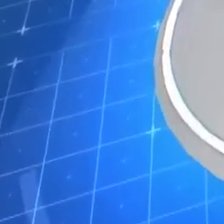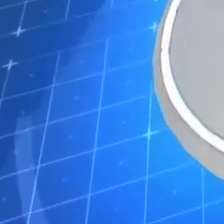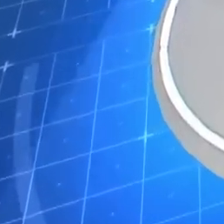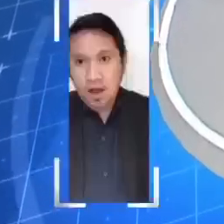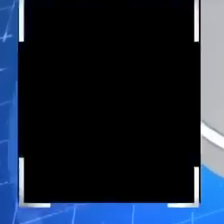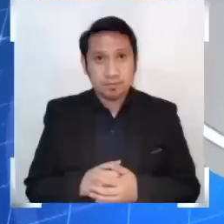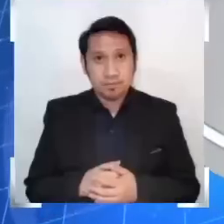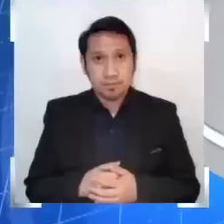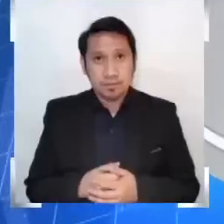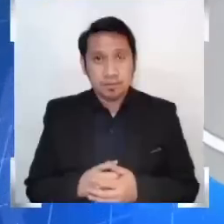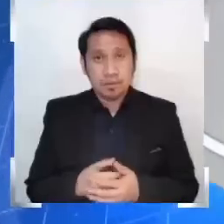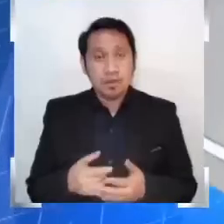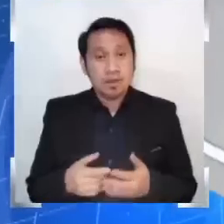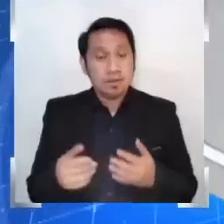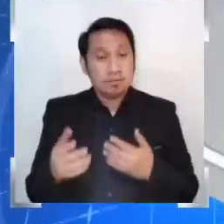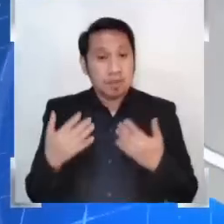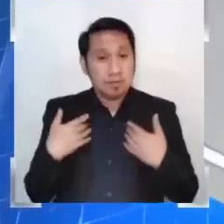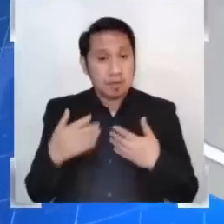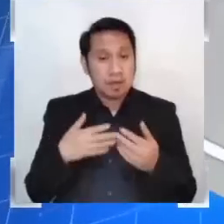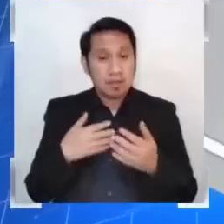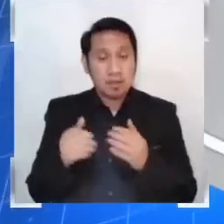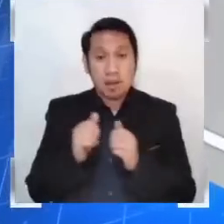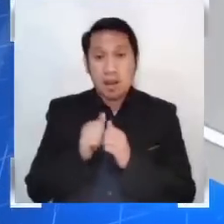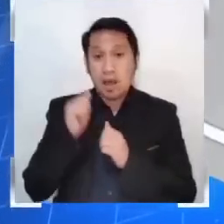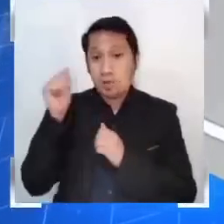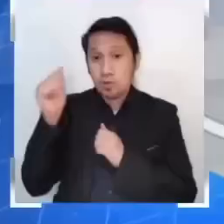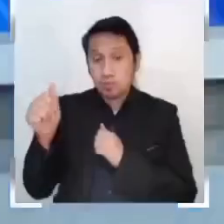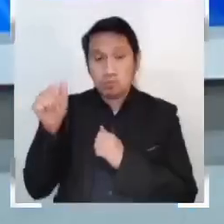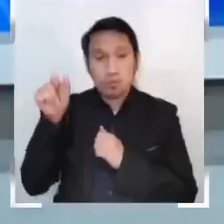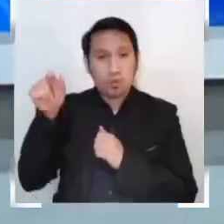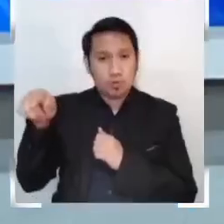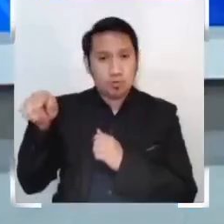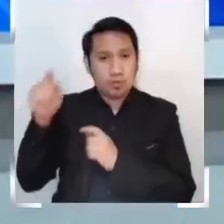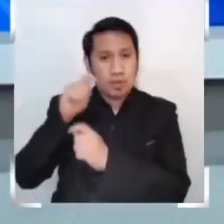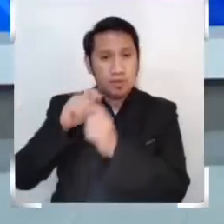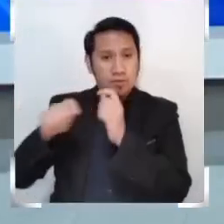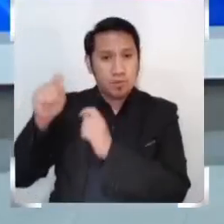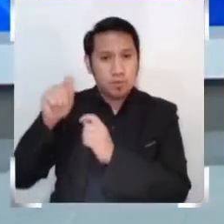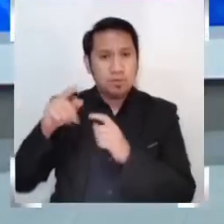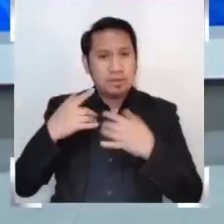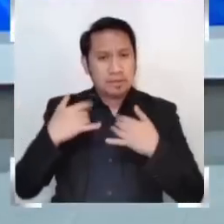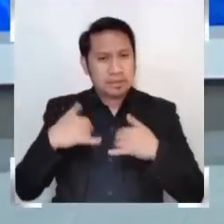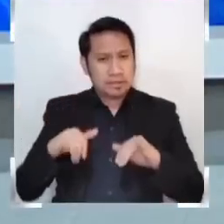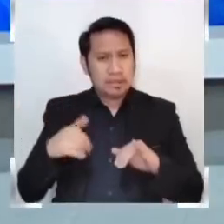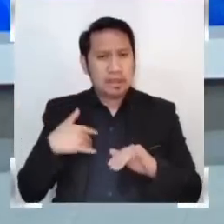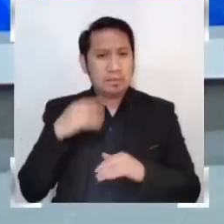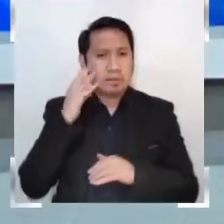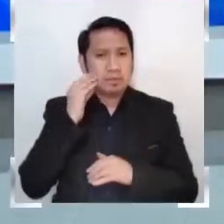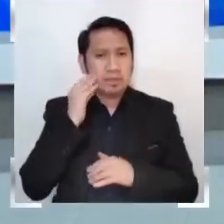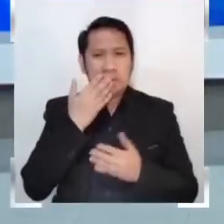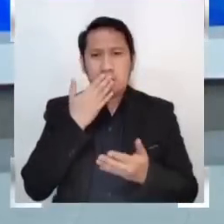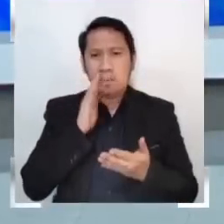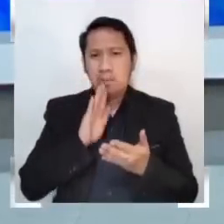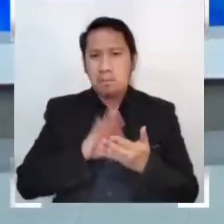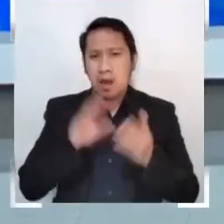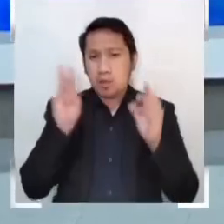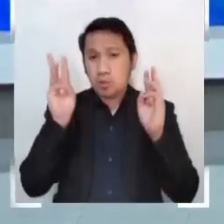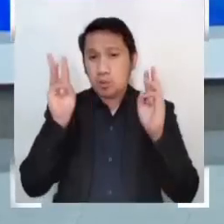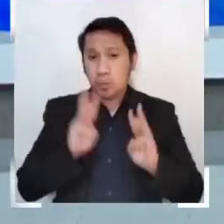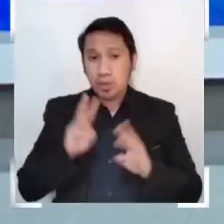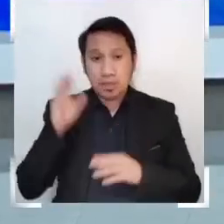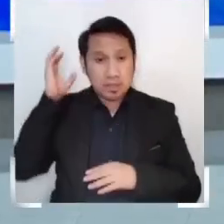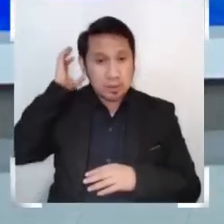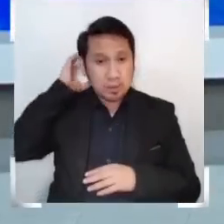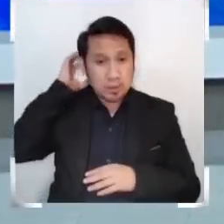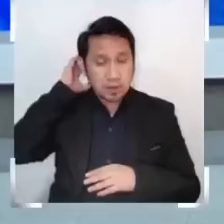Kahit po malayo sa direksyon ng Bagyong Paeng, nakaranas pa rin ng masamang panahon ang Mindanao. At ang resulta, kabi-kabilang